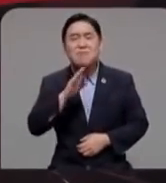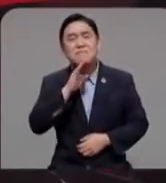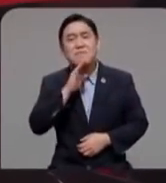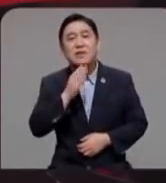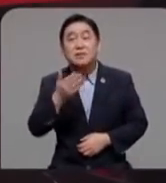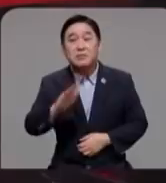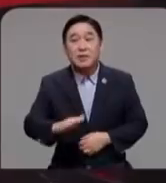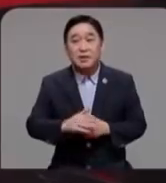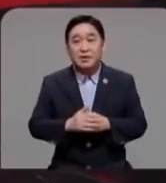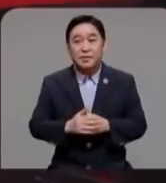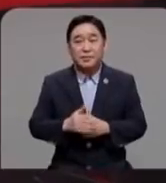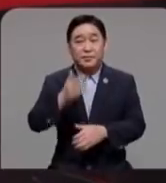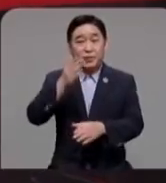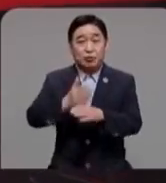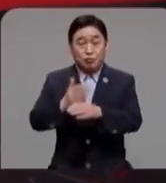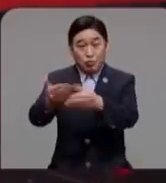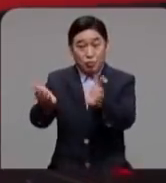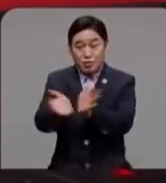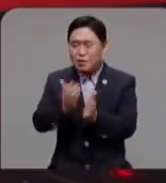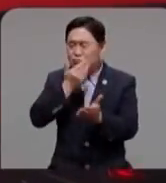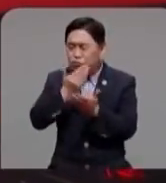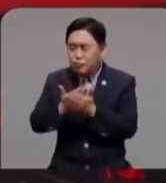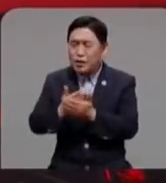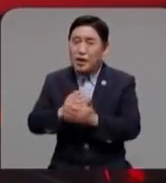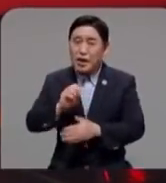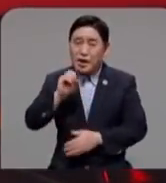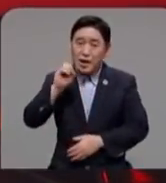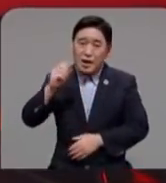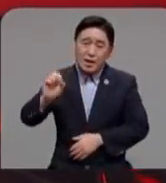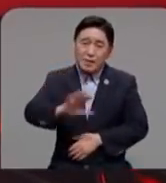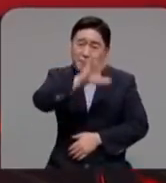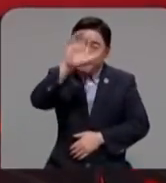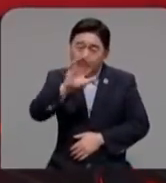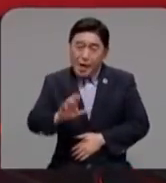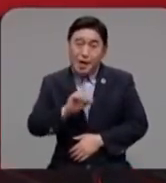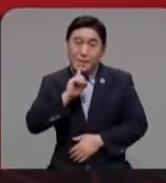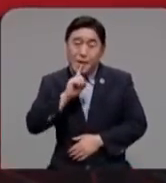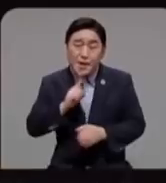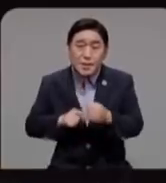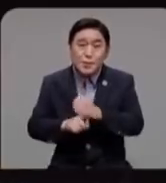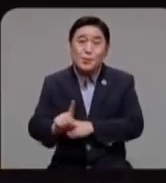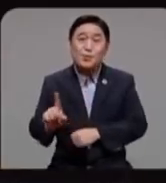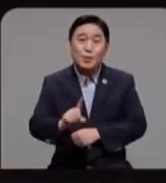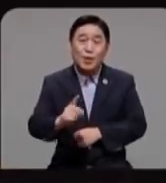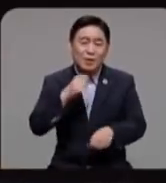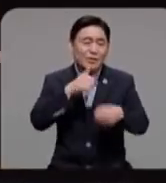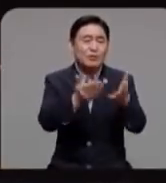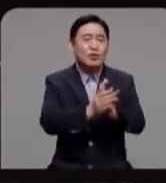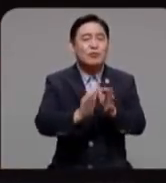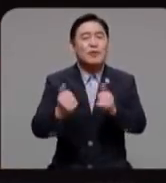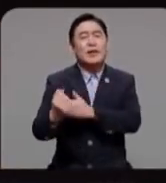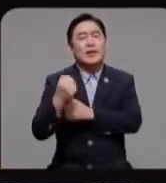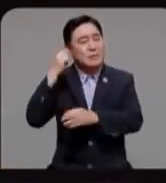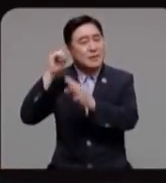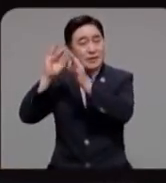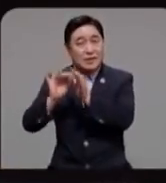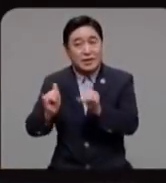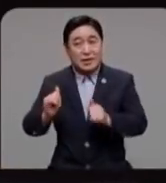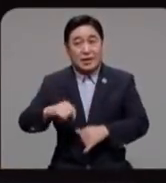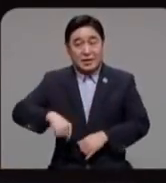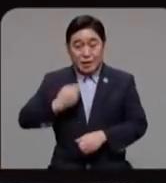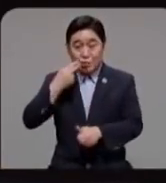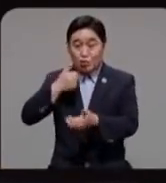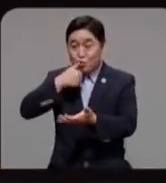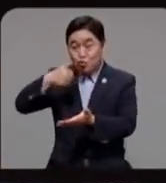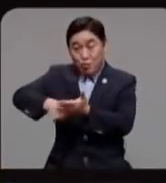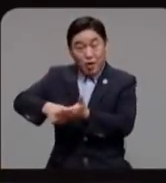하면 제가 중도층이 중요하다라고 자꾸 이야기를 하는 이유가 민주당하고 국민의힘 지지자들은 그냥 자기 후보